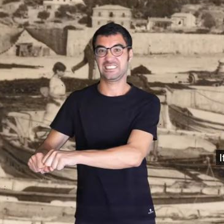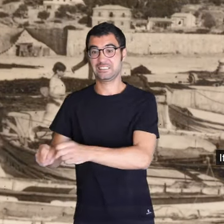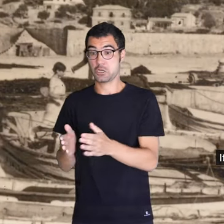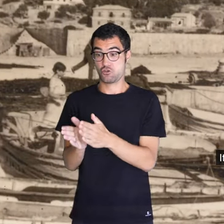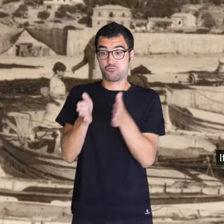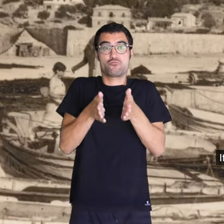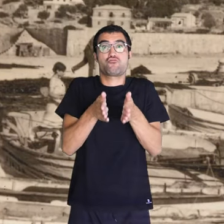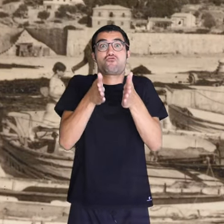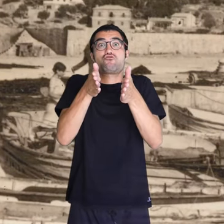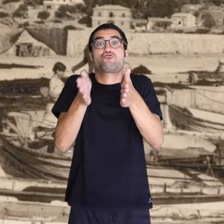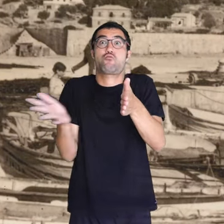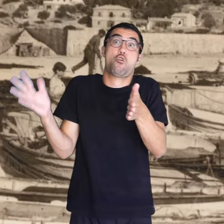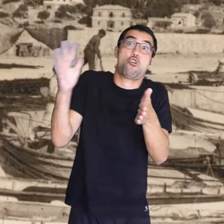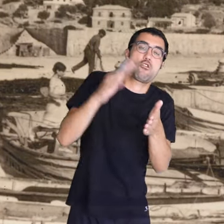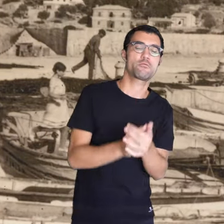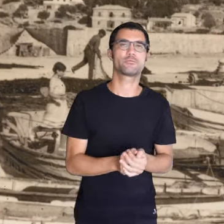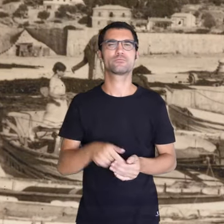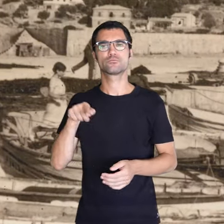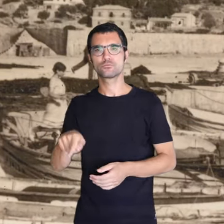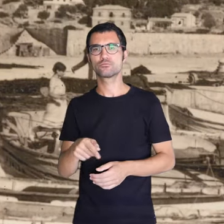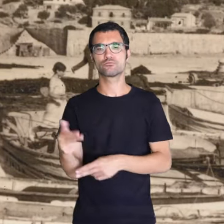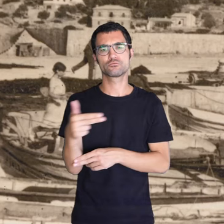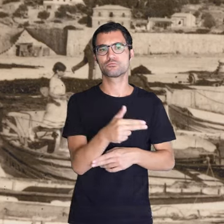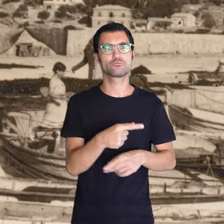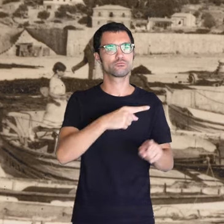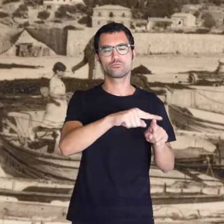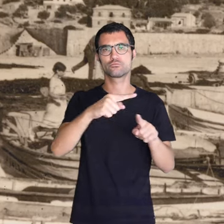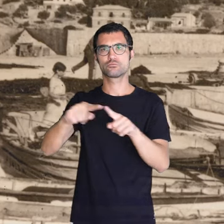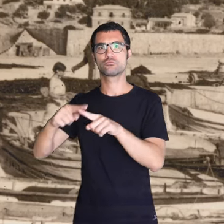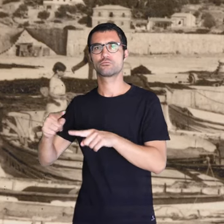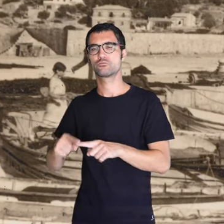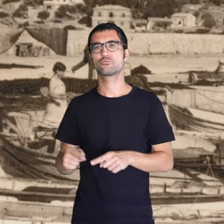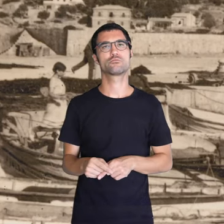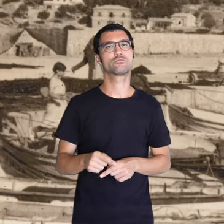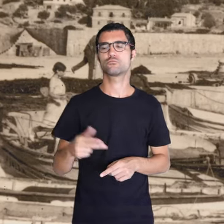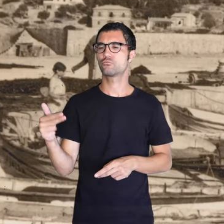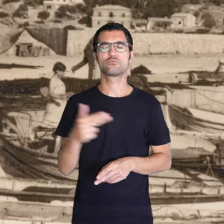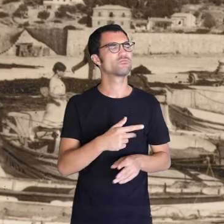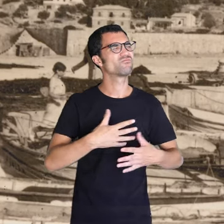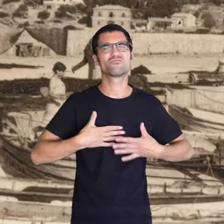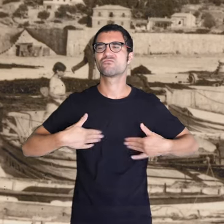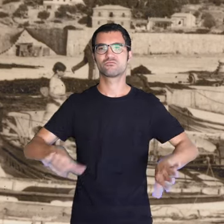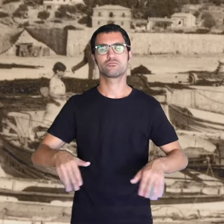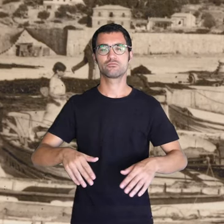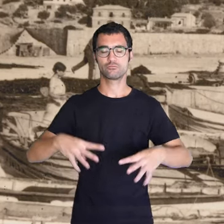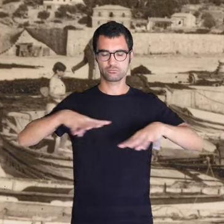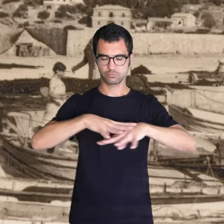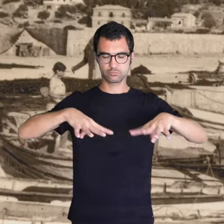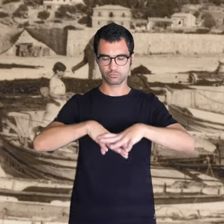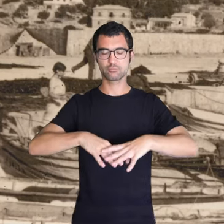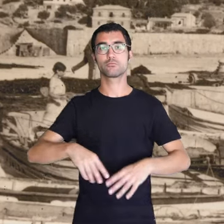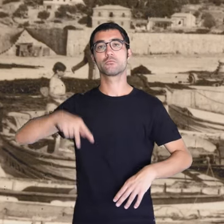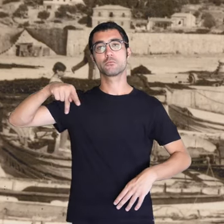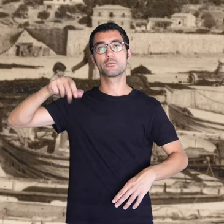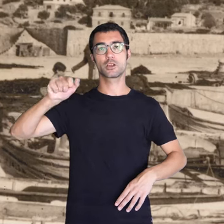s'aguantar dret. Amb quines ares? Vermellades, per agafar tota classe de peix, i palangres, perquè llavors